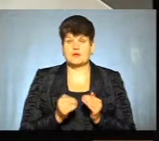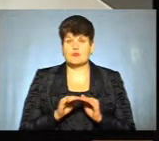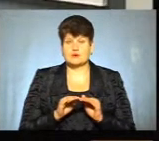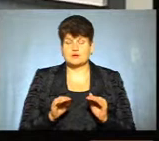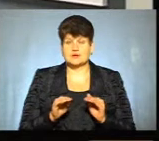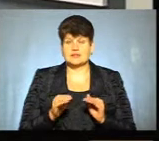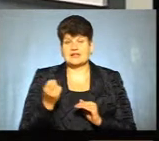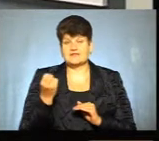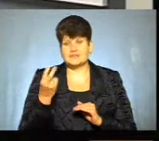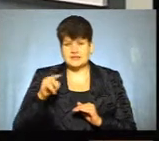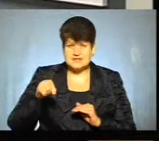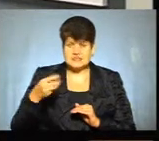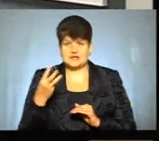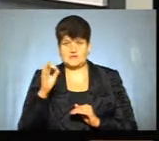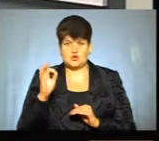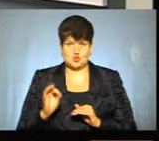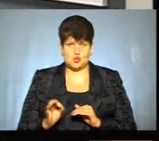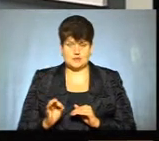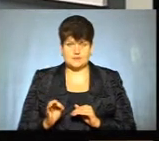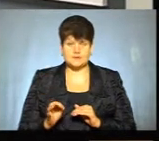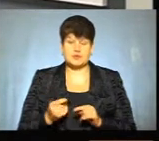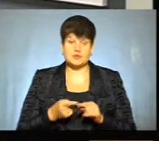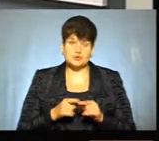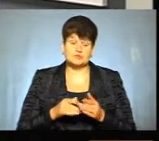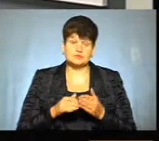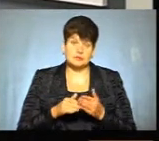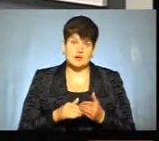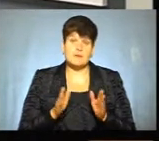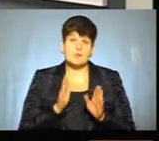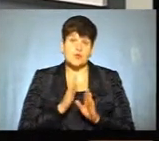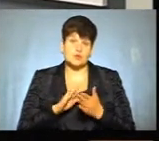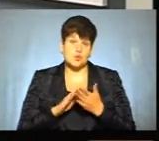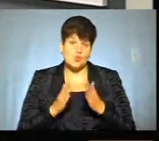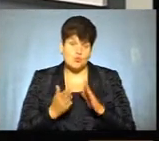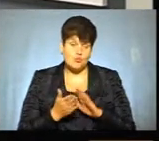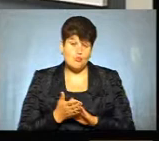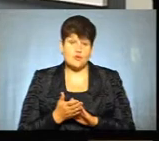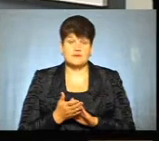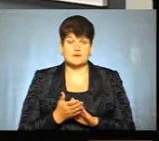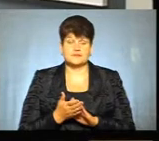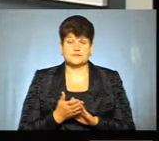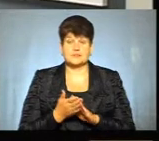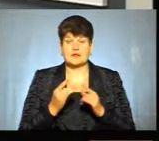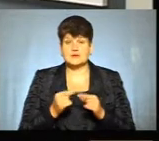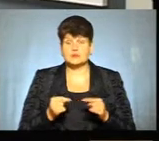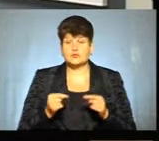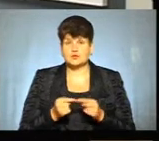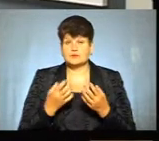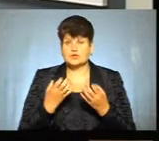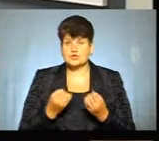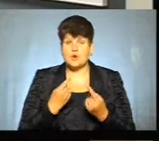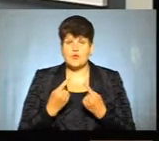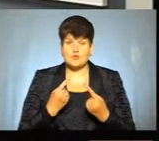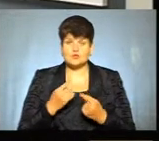на 12,3%. Мабуть, цьому сприяли і погодні умови. Ну, а відповідно ще ми говоримо те, що багато